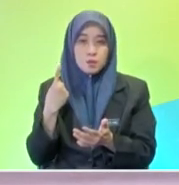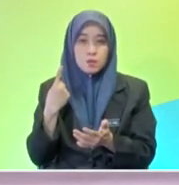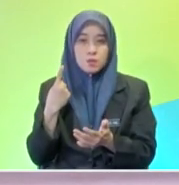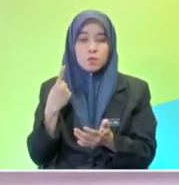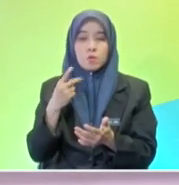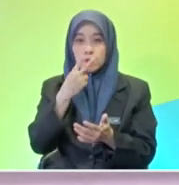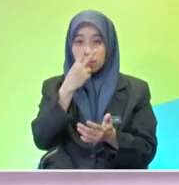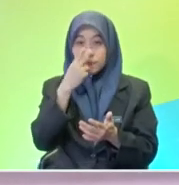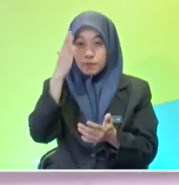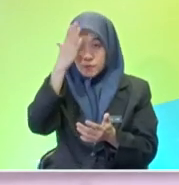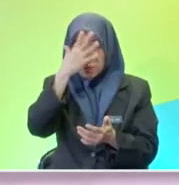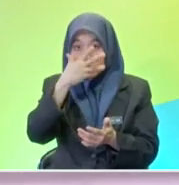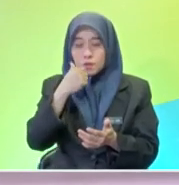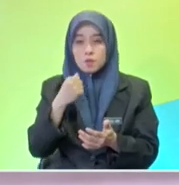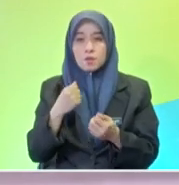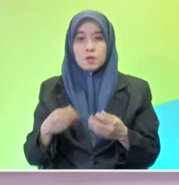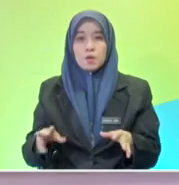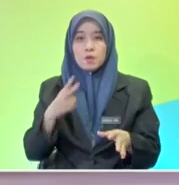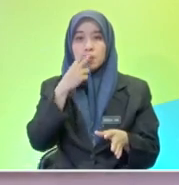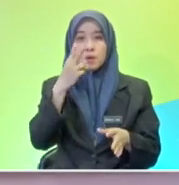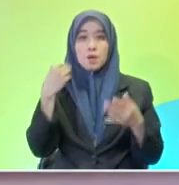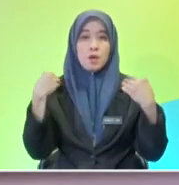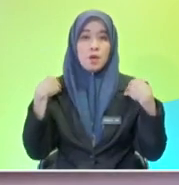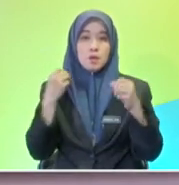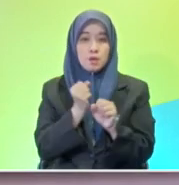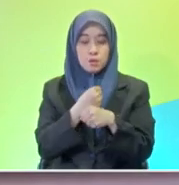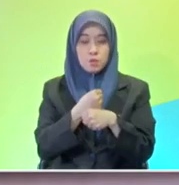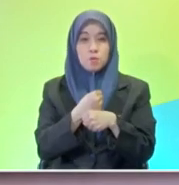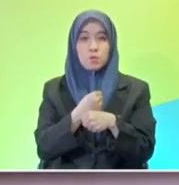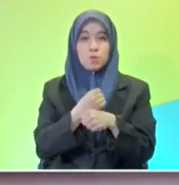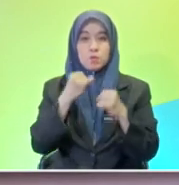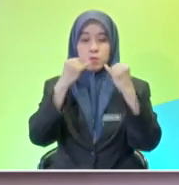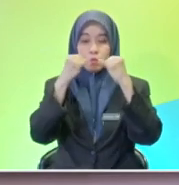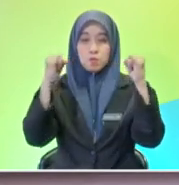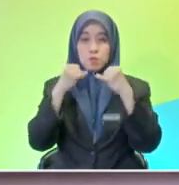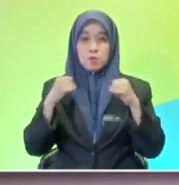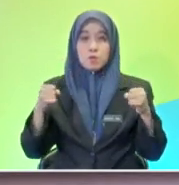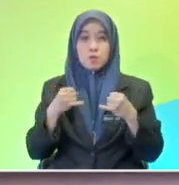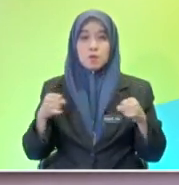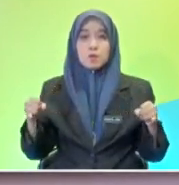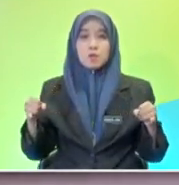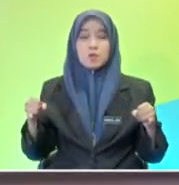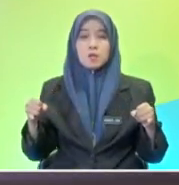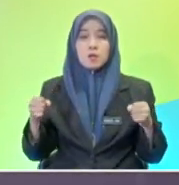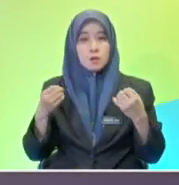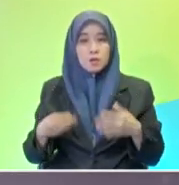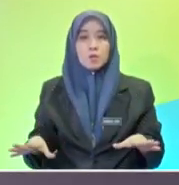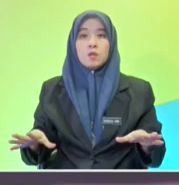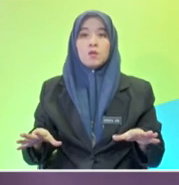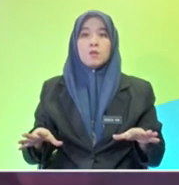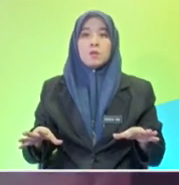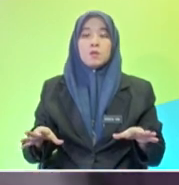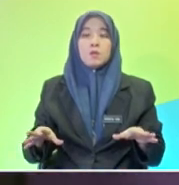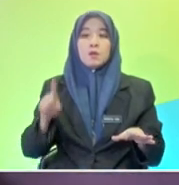Cu dah nampak dia ada jalinan jalinan dia oke oke Cikgu Wani dah siapkan